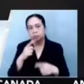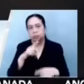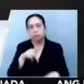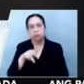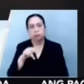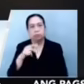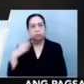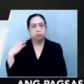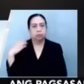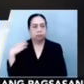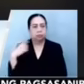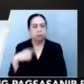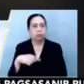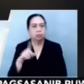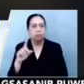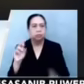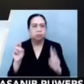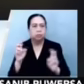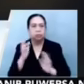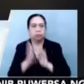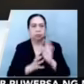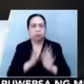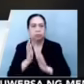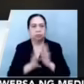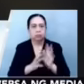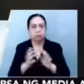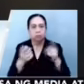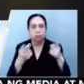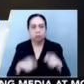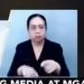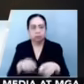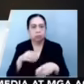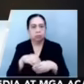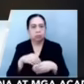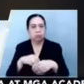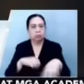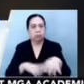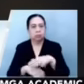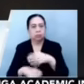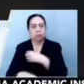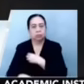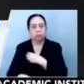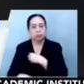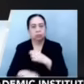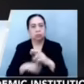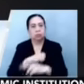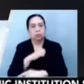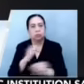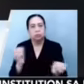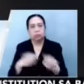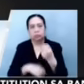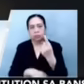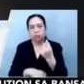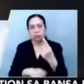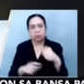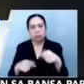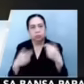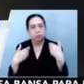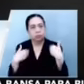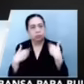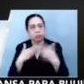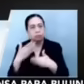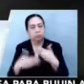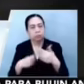sa isang tila party na nangyari sa mismong grounds ng Police Regional Office 11 habang may ikinasang operasyon sa